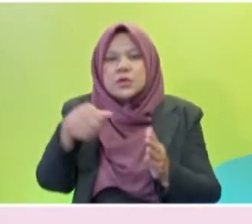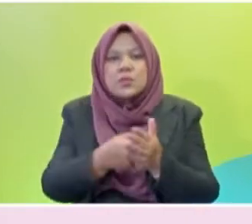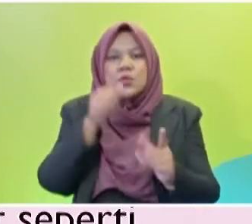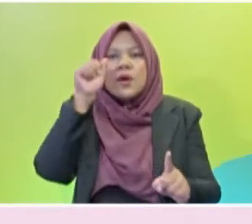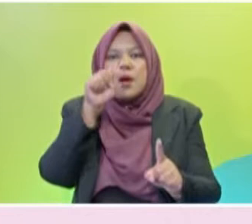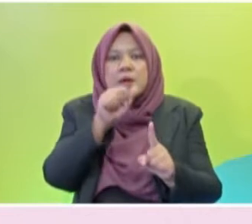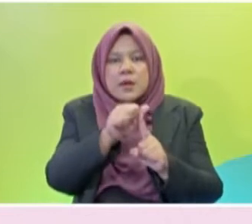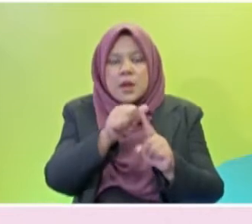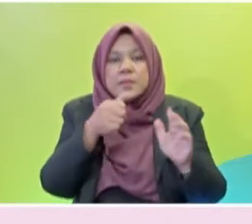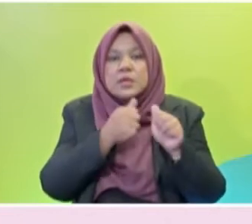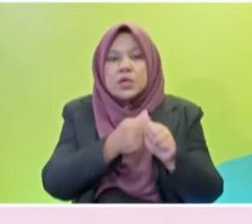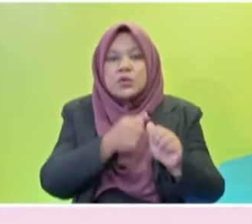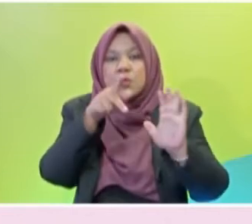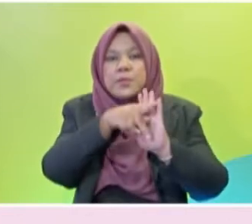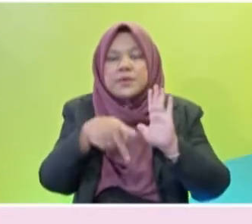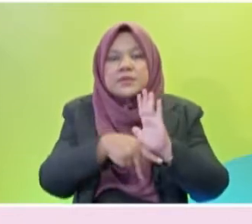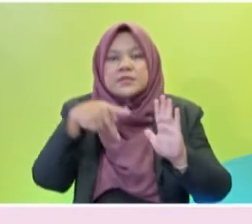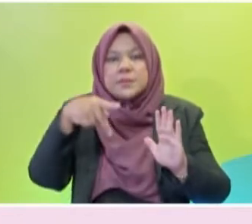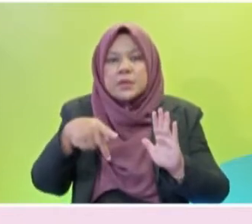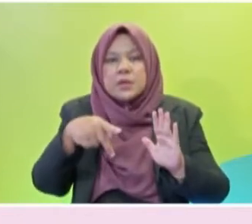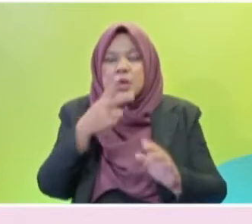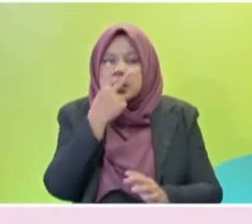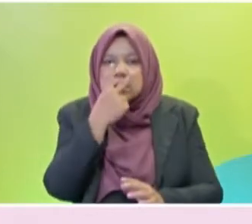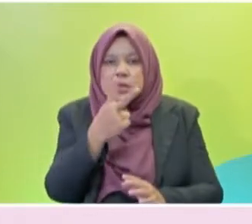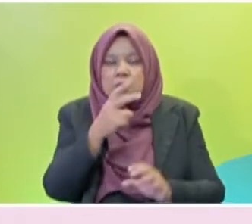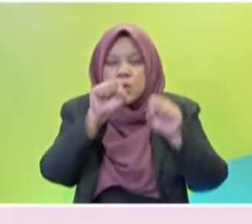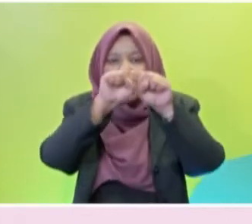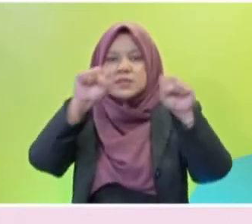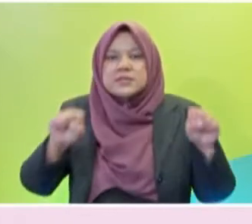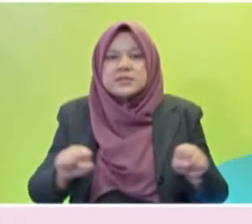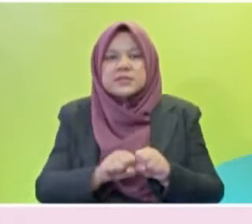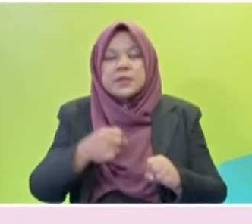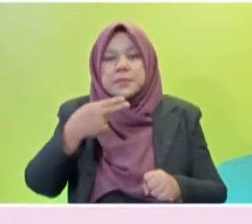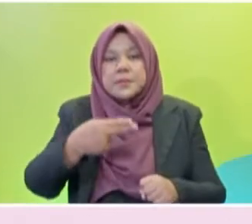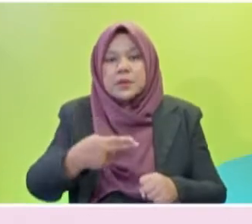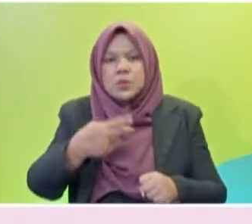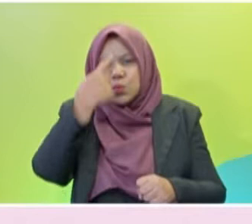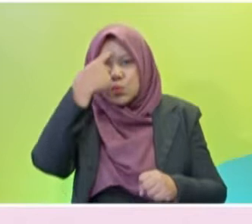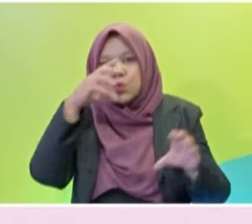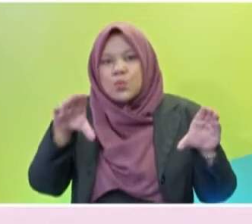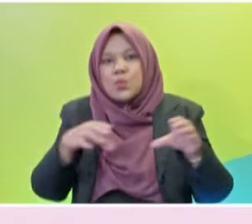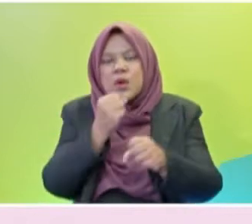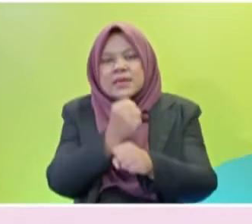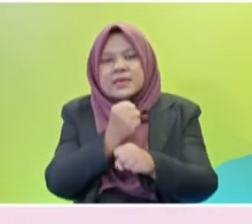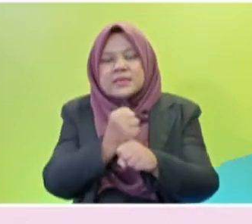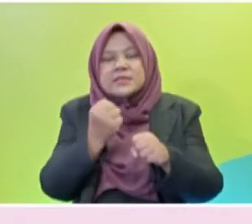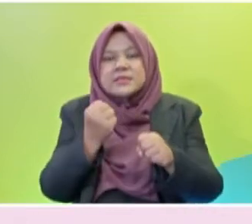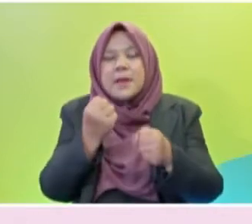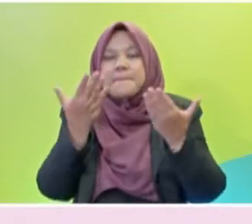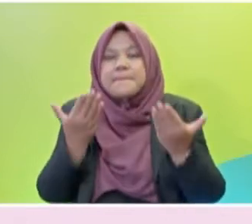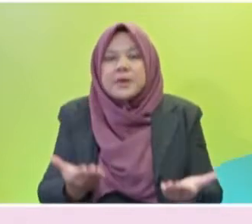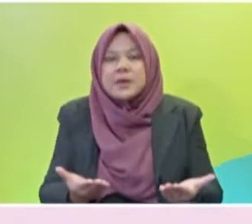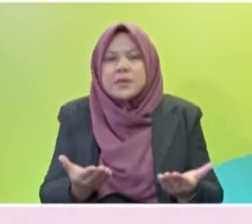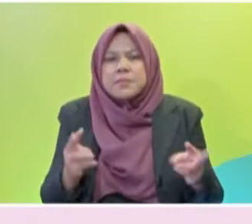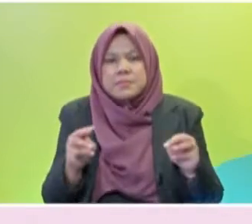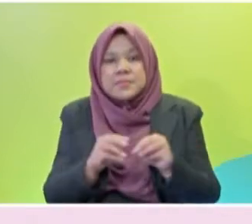Pascal. Okey, kalau kita tengok sistem hidrolik ini digunakan untuk membuat kerja berat. Biasanya macam kita nak tukar tayar